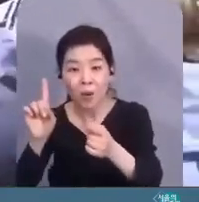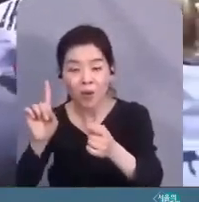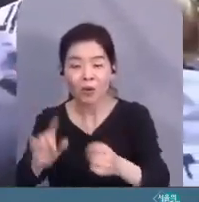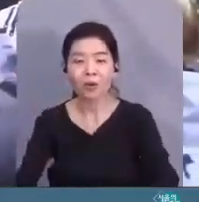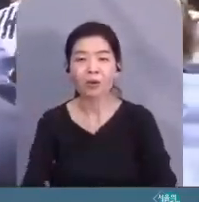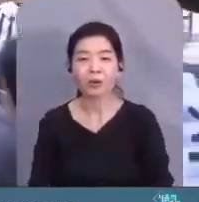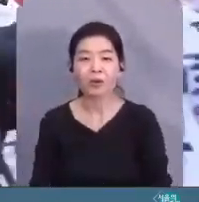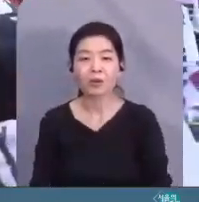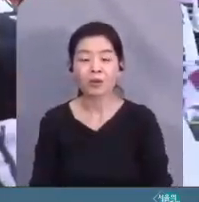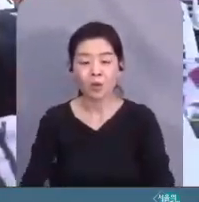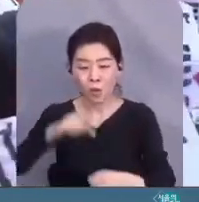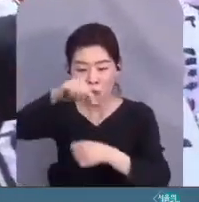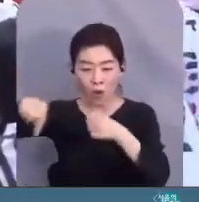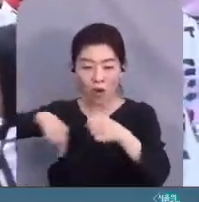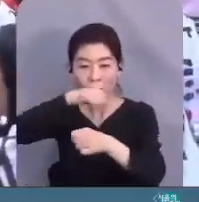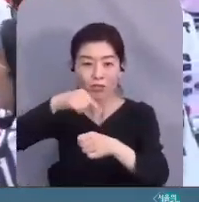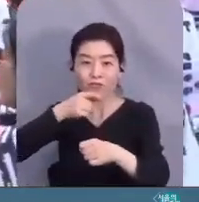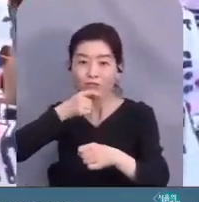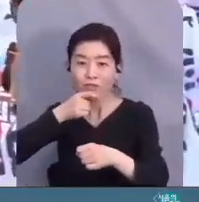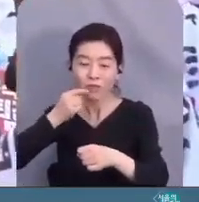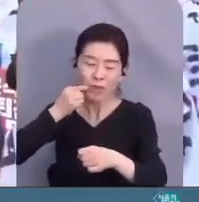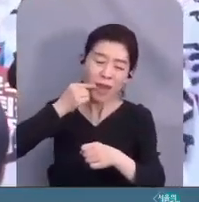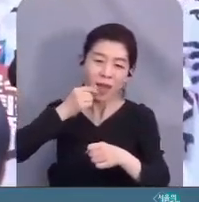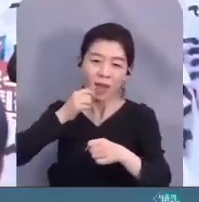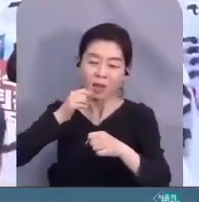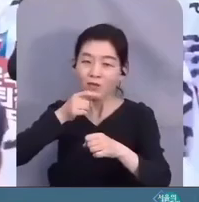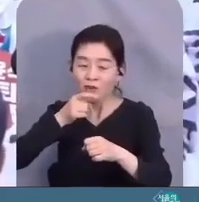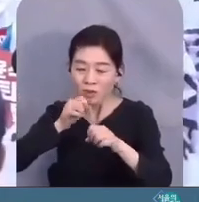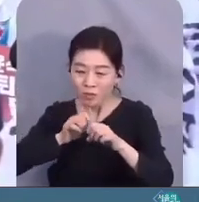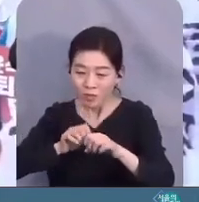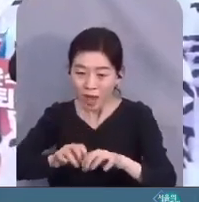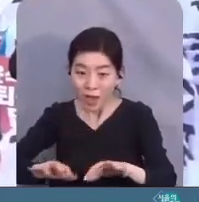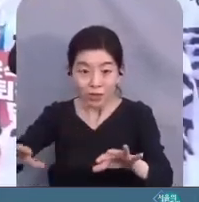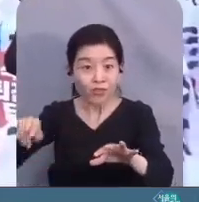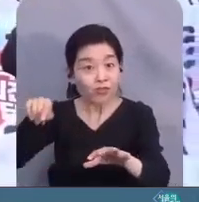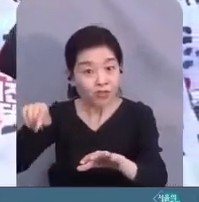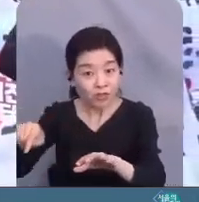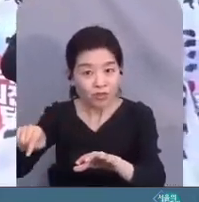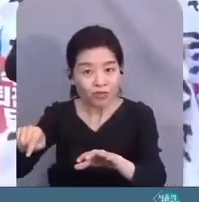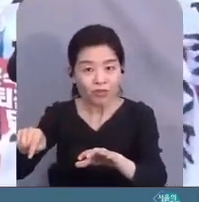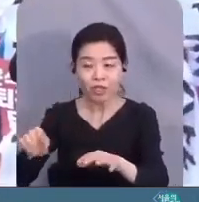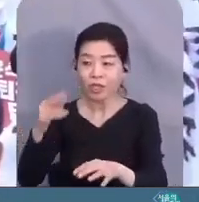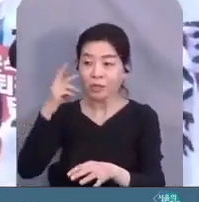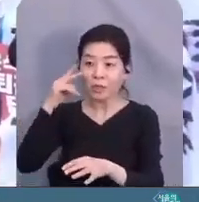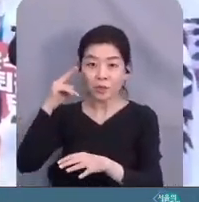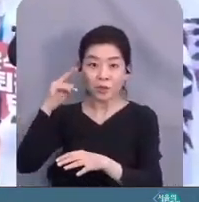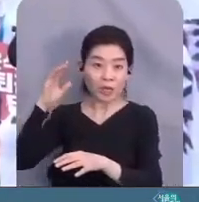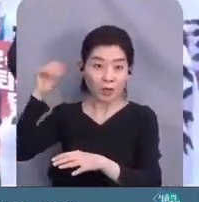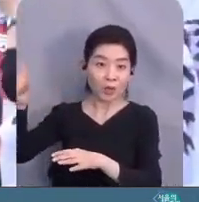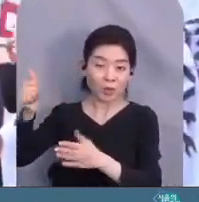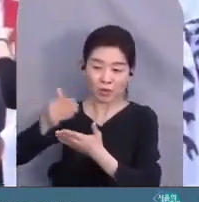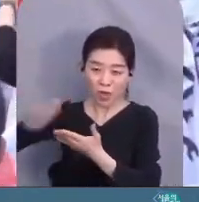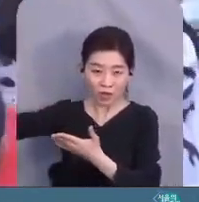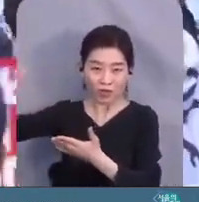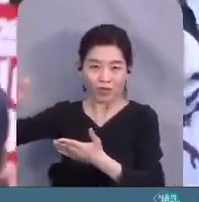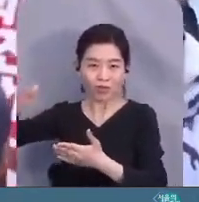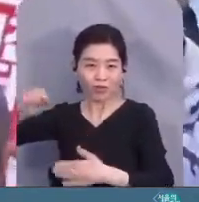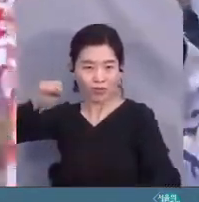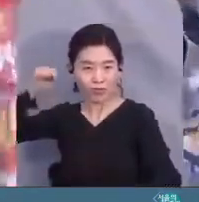만약에 오염수를 방류했다! 그러면 바이든 퇴출 운동을 합시다!